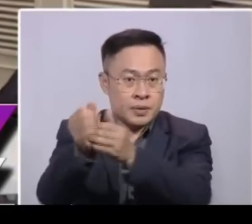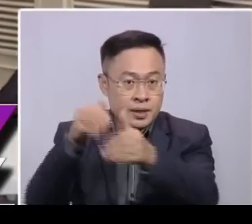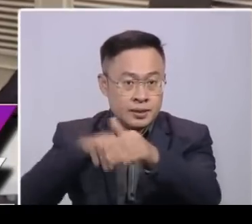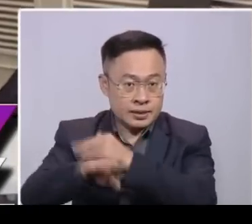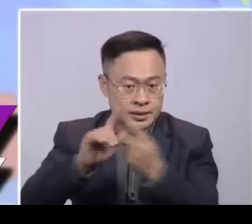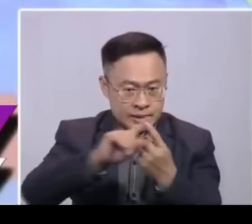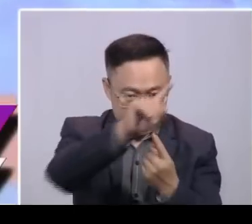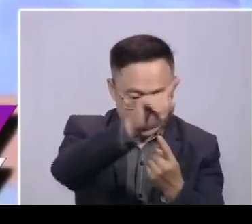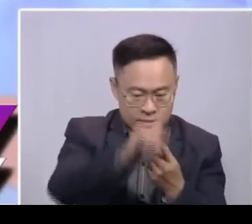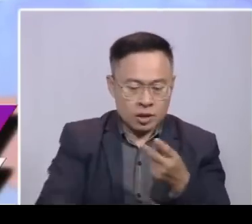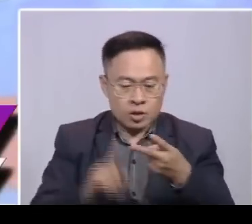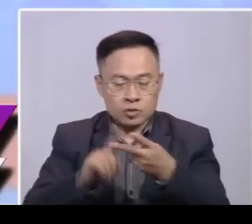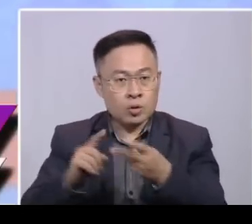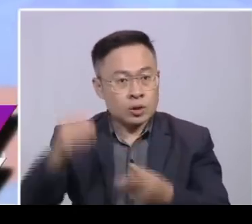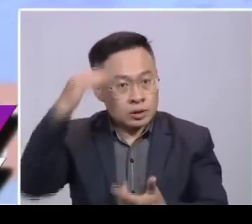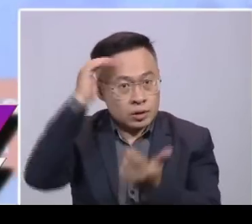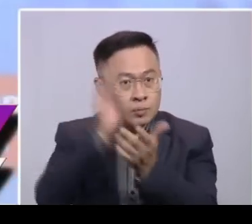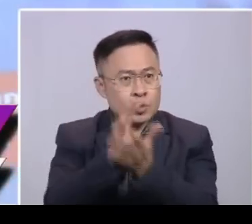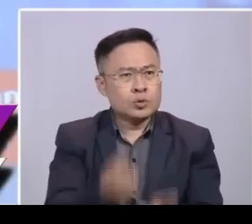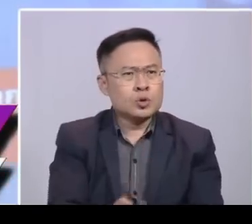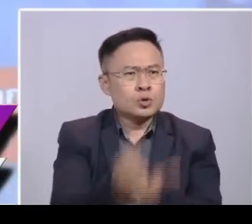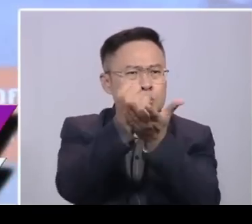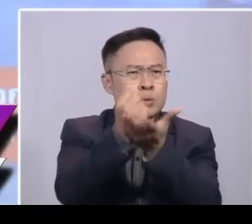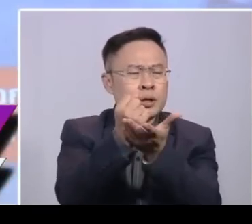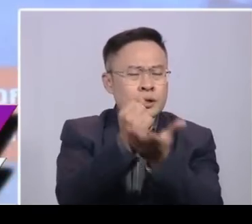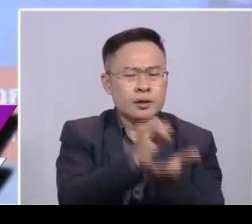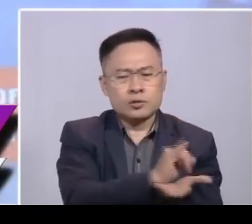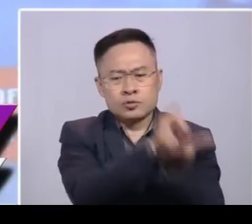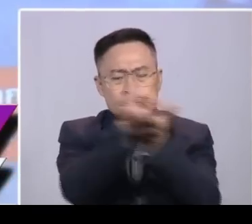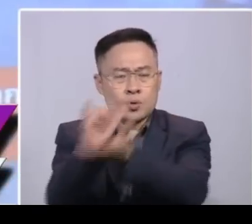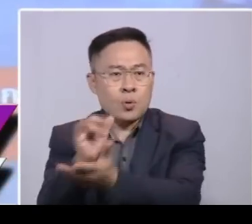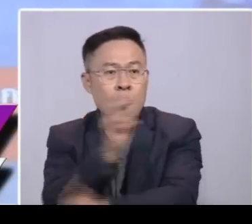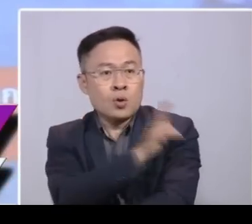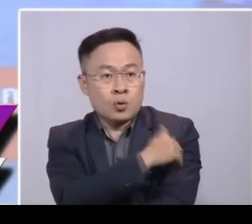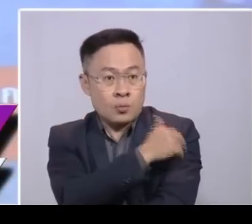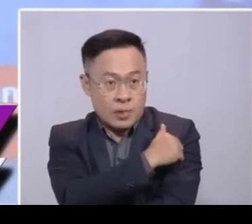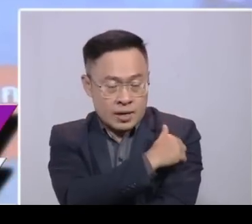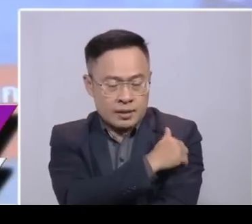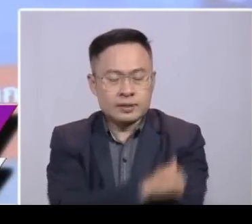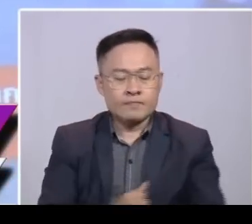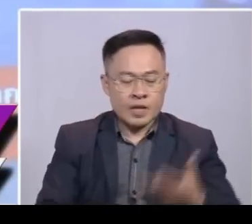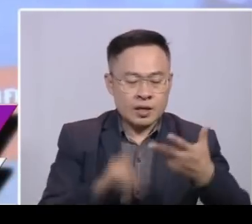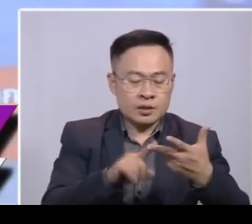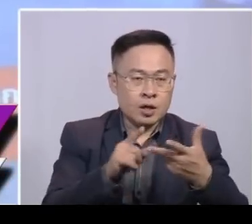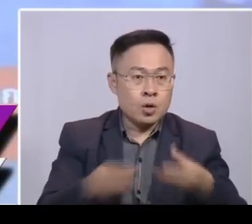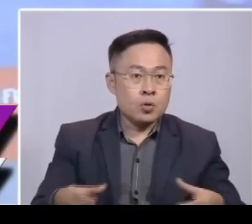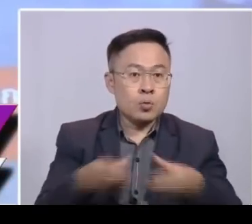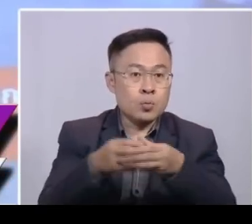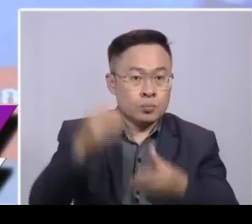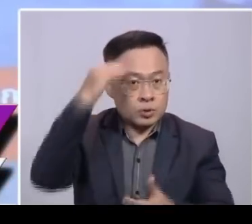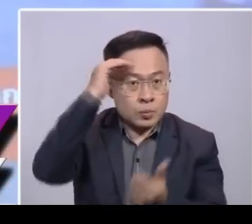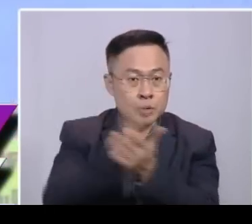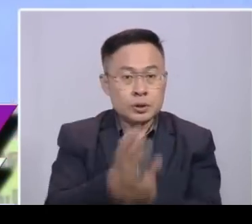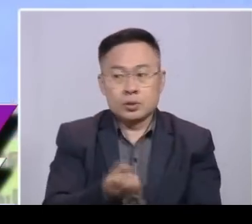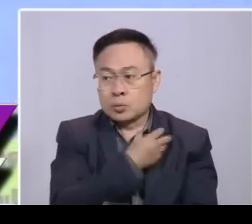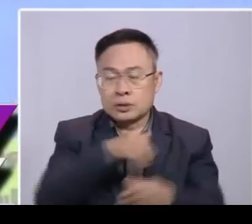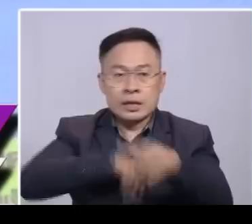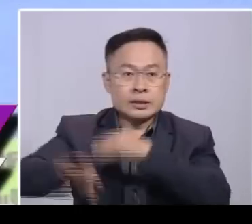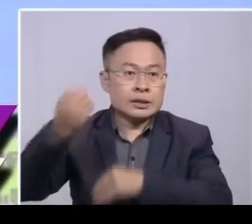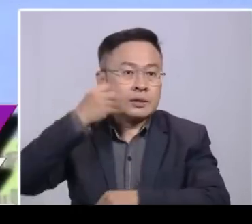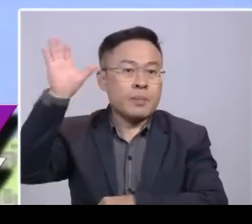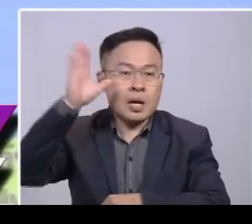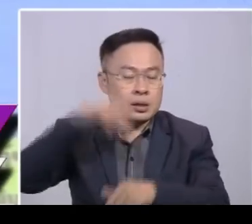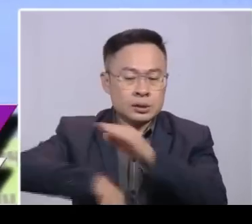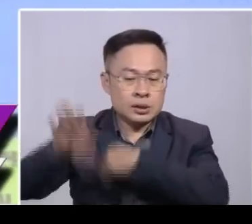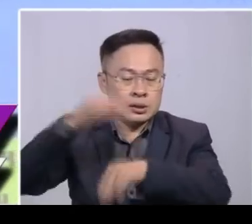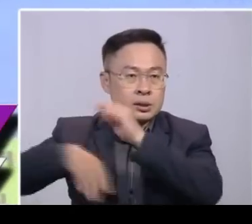วัตรแบงค์แล้วรองผู้กำกับทางหลวง6นายกลุ่มที่3ค่ะเป็นกลุ่มหนีออกจากงานเลี้ยงทันทีที่เกิดเหตุยิง